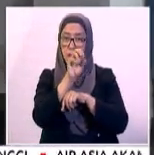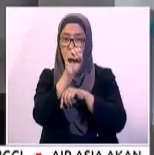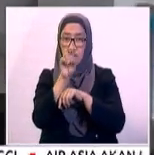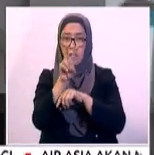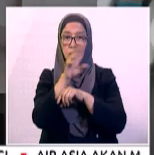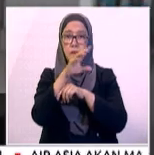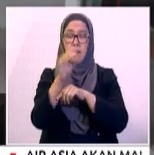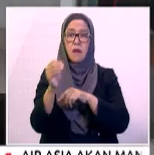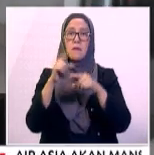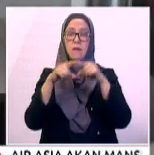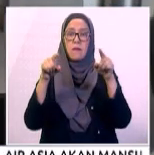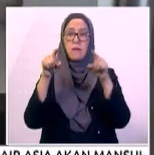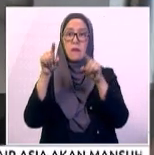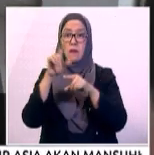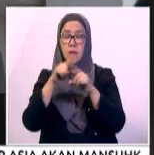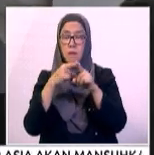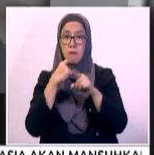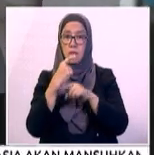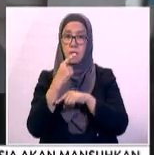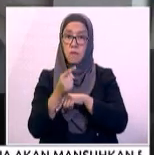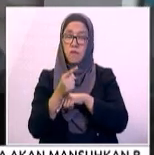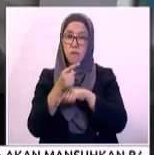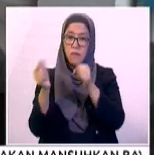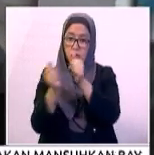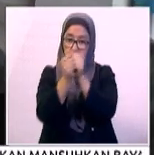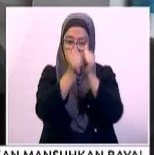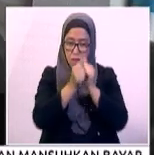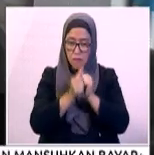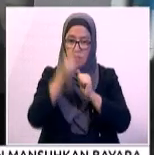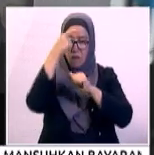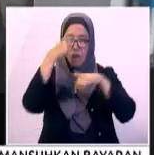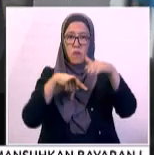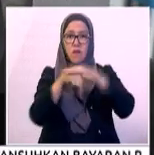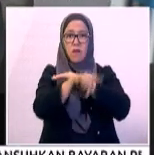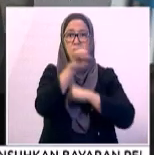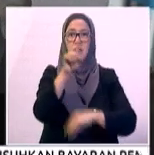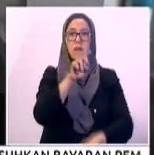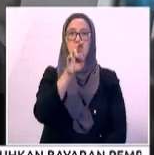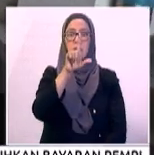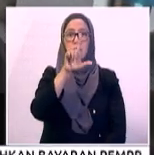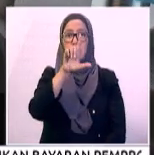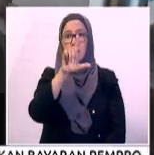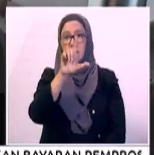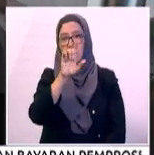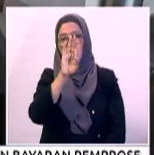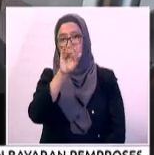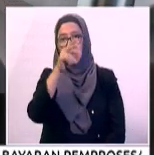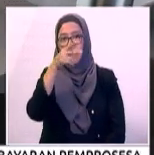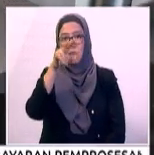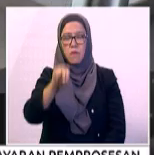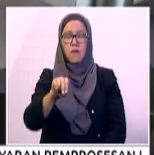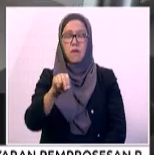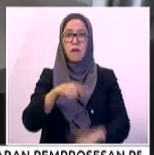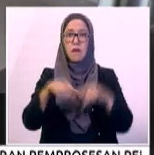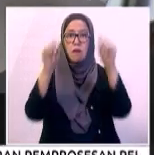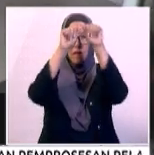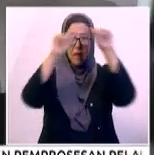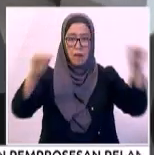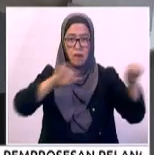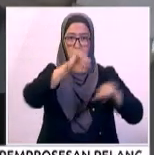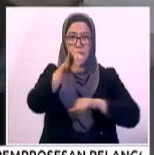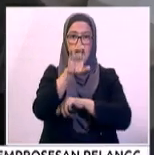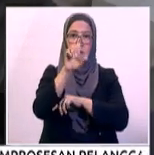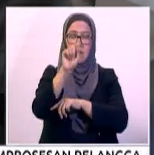membunuh dan bersubahat membunuh Zulfarhan di bilik 0410 Blok Penginapan Asrama Jebat UPNM antara